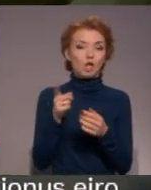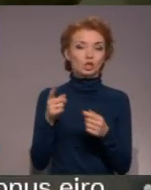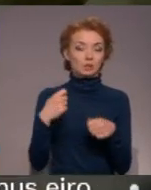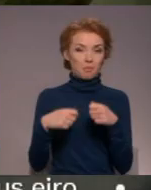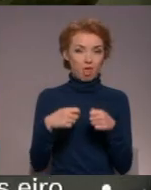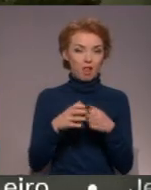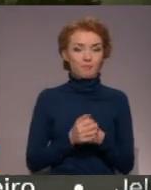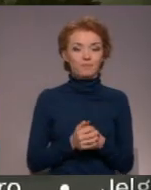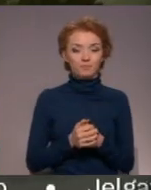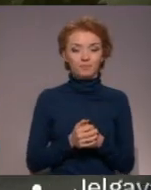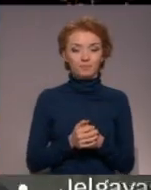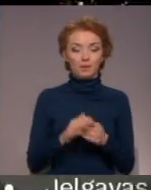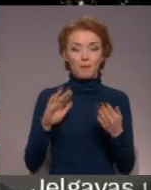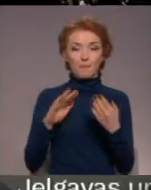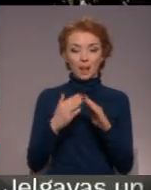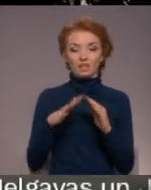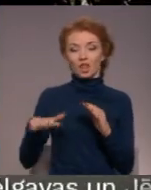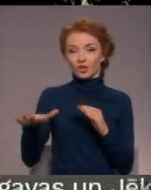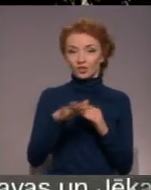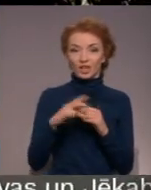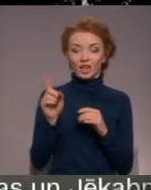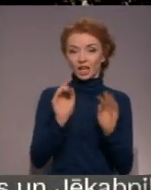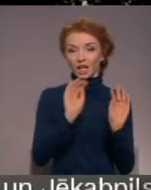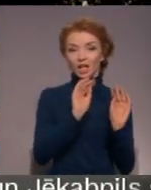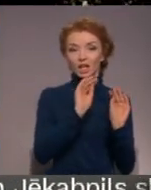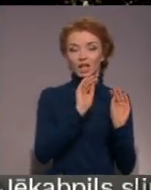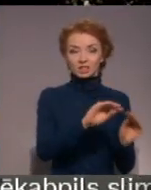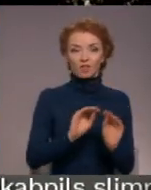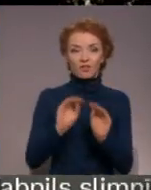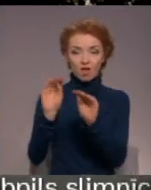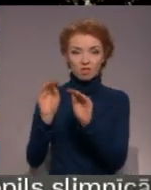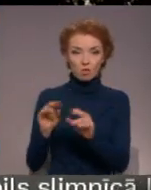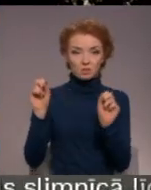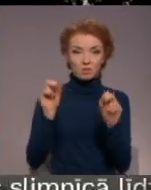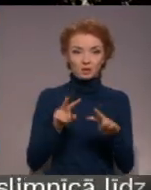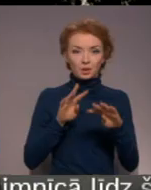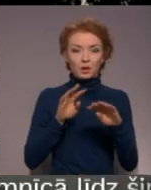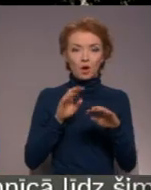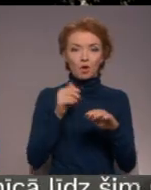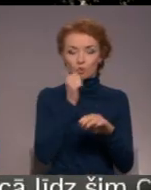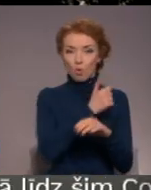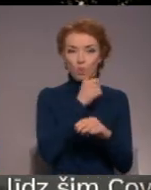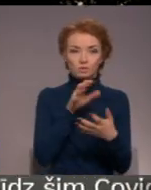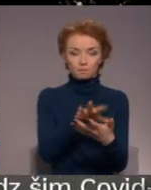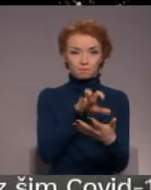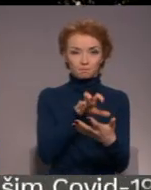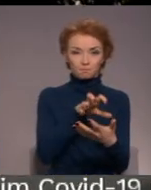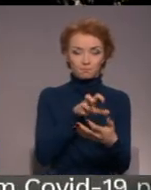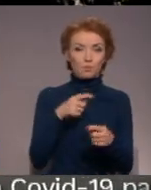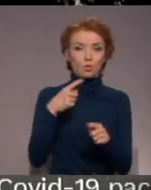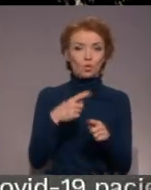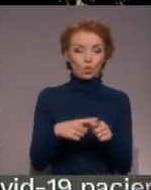poligons. Pilsētvidē ir izvietoti QR kodi. Un šie QR